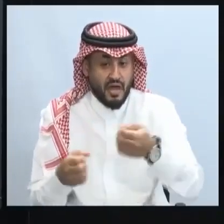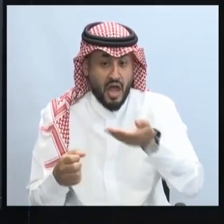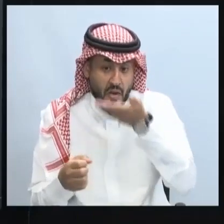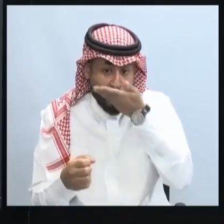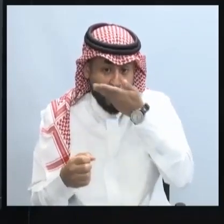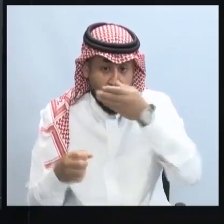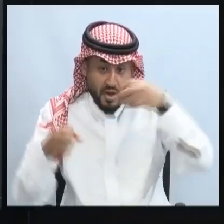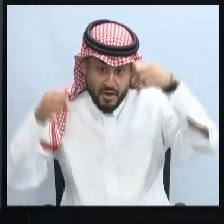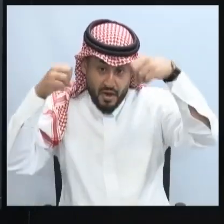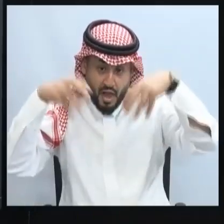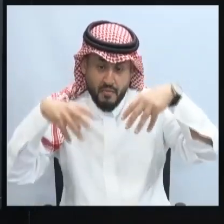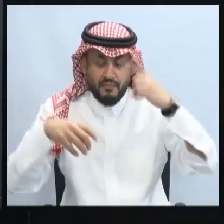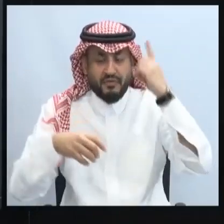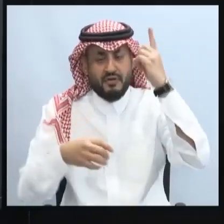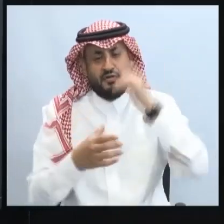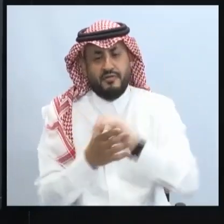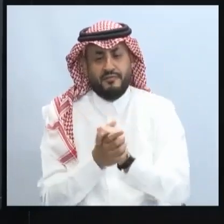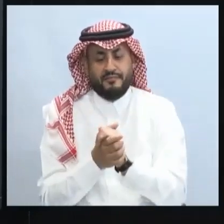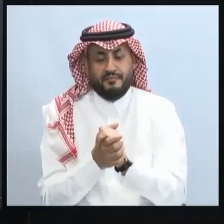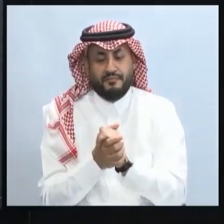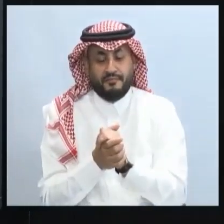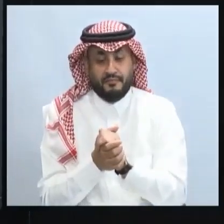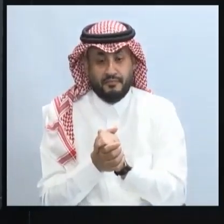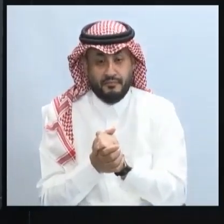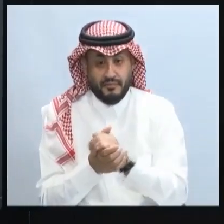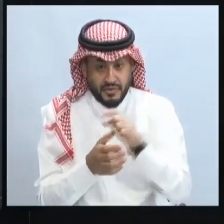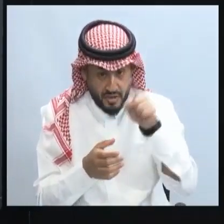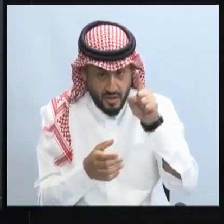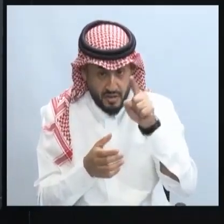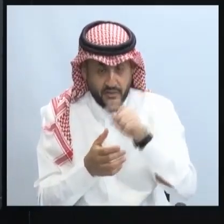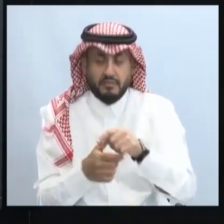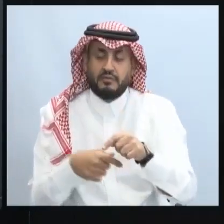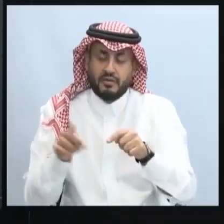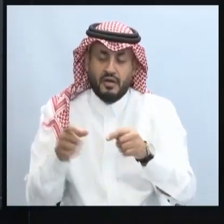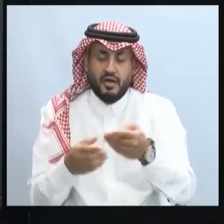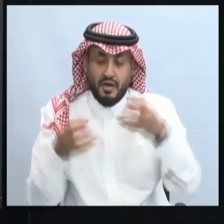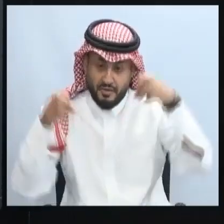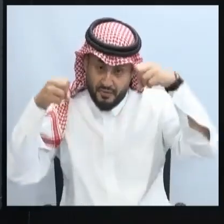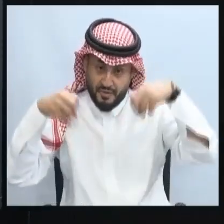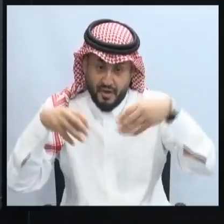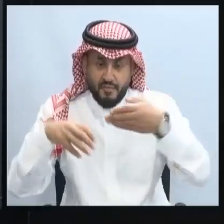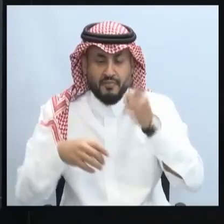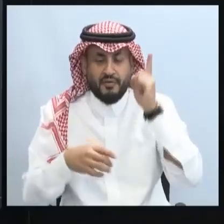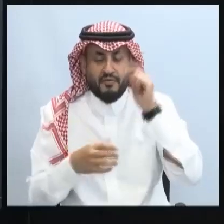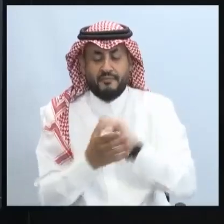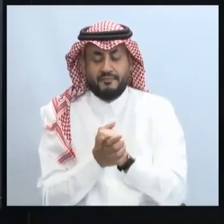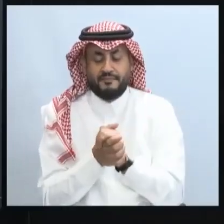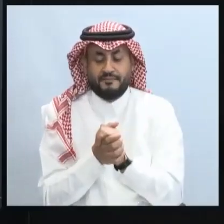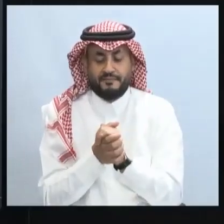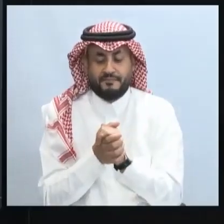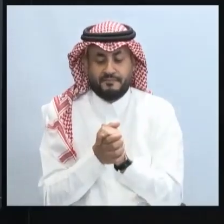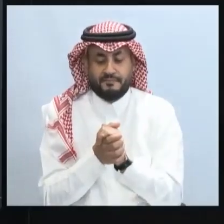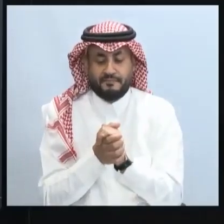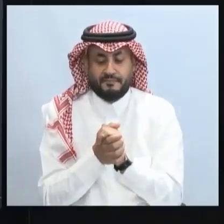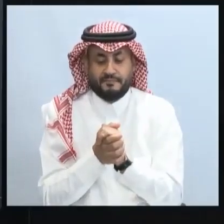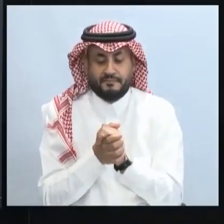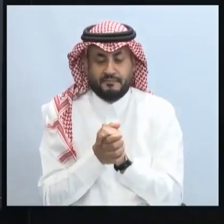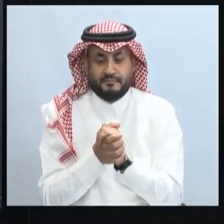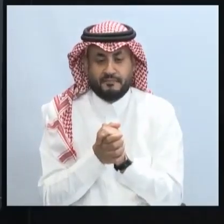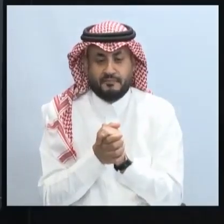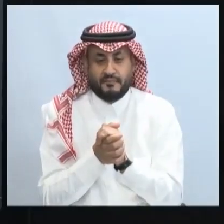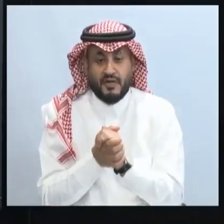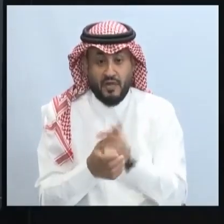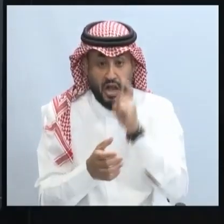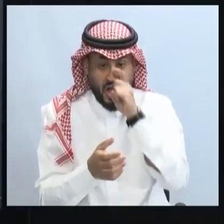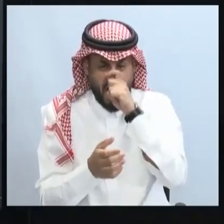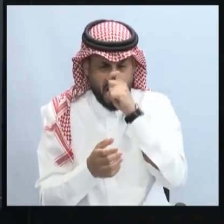جل وعلا اليس كذلك هذا الماء نعمه او ليس نعمه احسنتم هو نعمه من الله جل وعلا ولذلك يجب